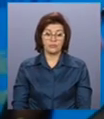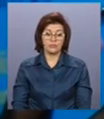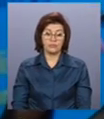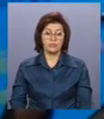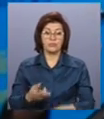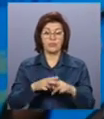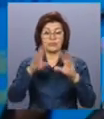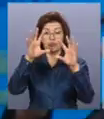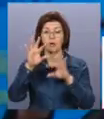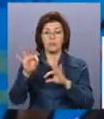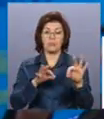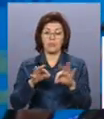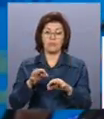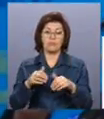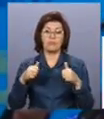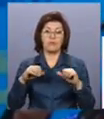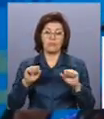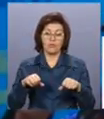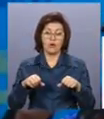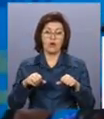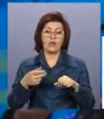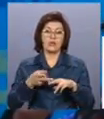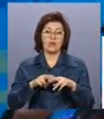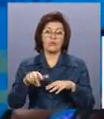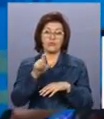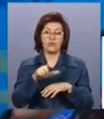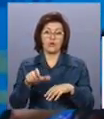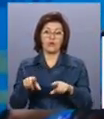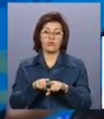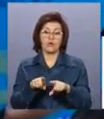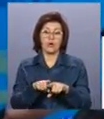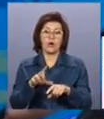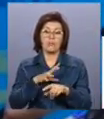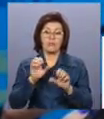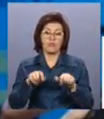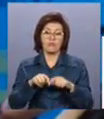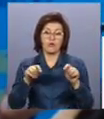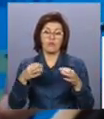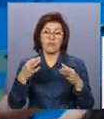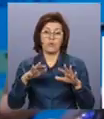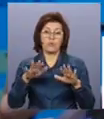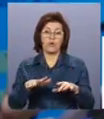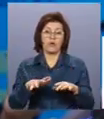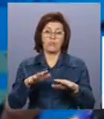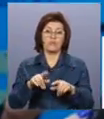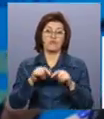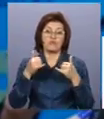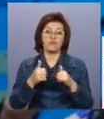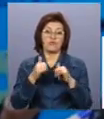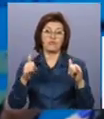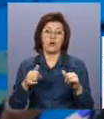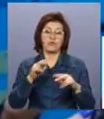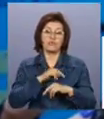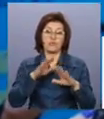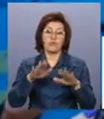Данный законопроект предусматривает большие возможности для людей. Бұл заң жобасы халыққа жол ашады, яғни бос орындар алаңы кеңейеді. Себебі қазіргі кезде